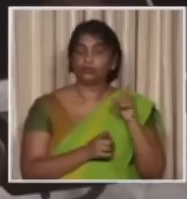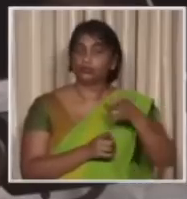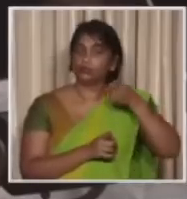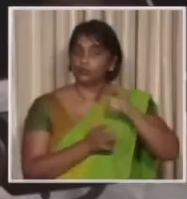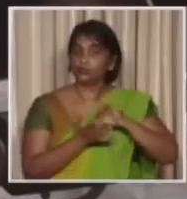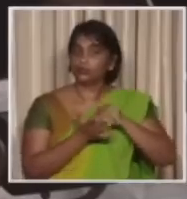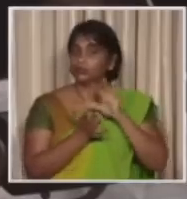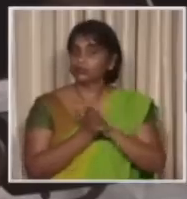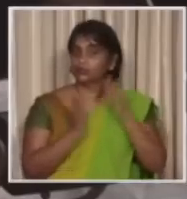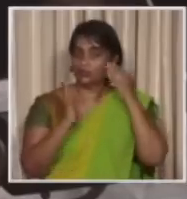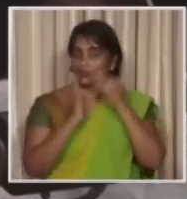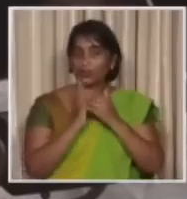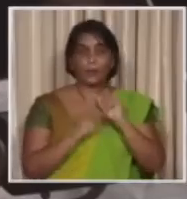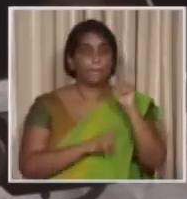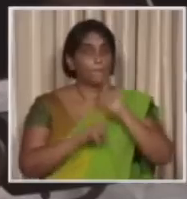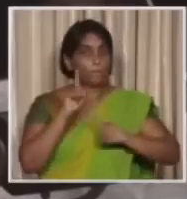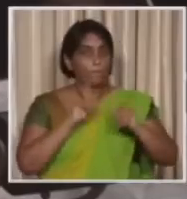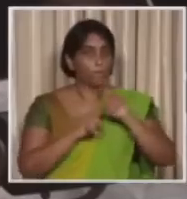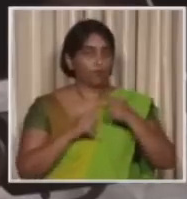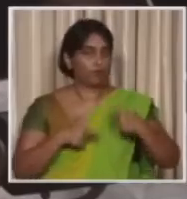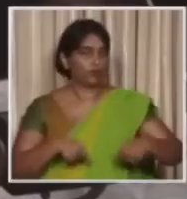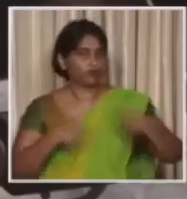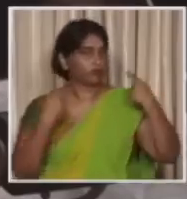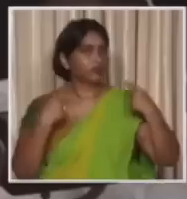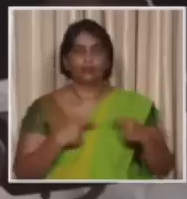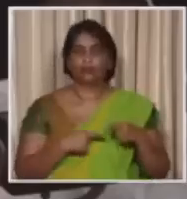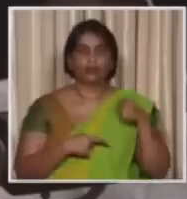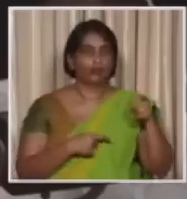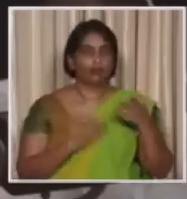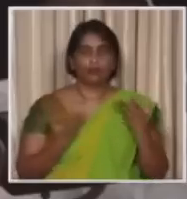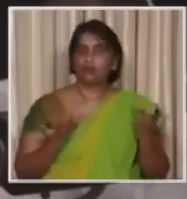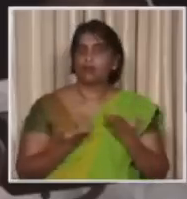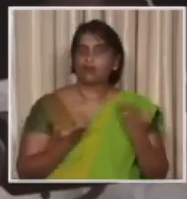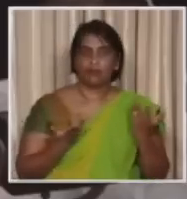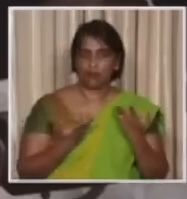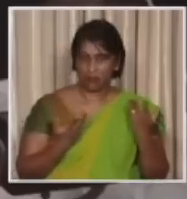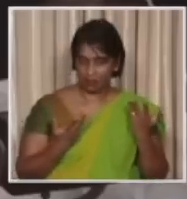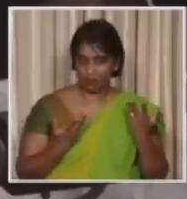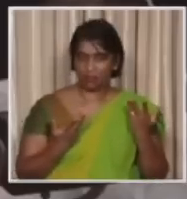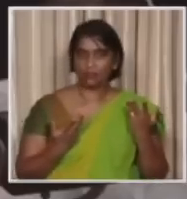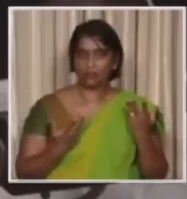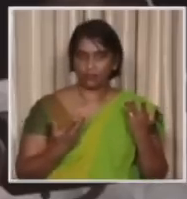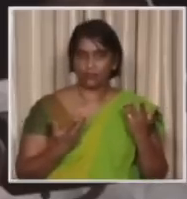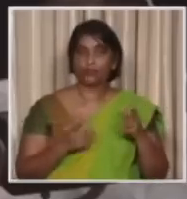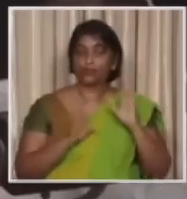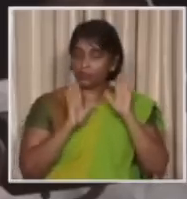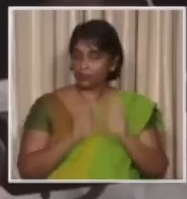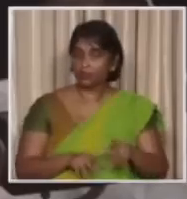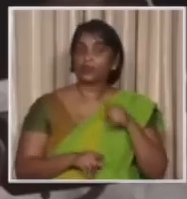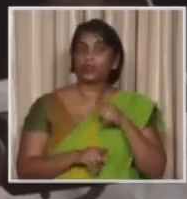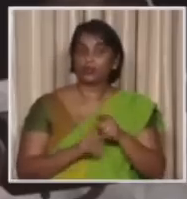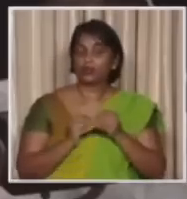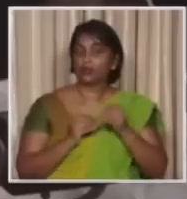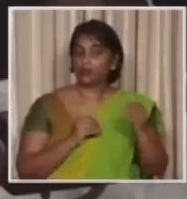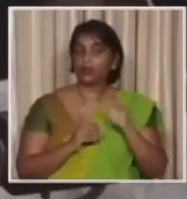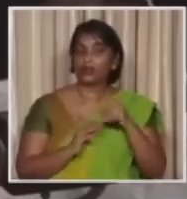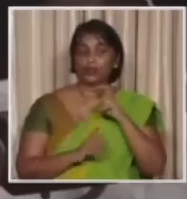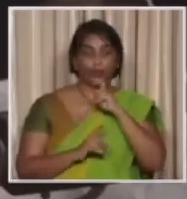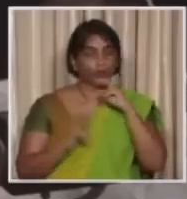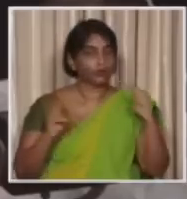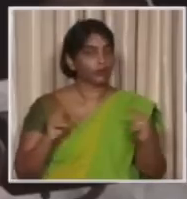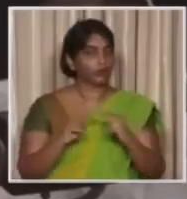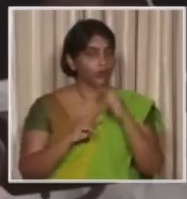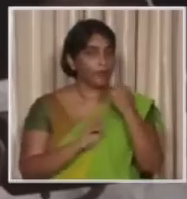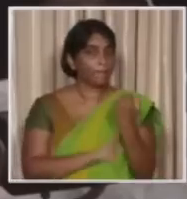තීරණ පිළිබඳ පාර්ලිමේන්තුවට හරස් ප්‍රශ්න ඇසීමට කිසිසේත් පුළුවන් කමක් නැහැ. එහෙනම් එතනින් වෙන්නේ